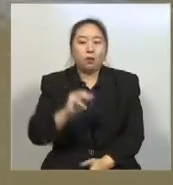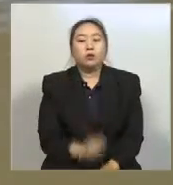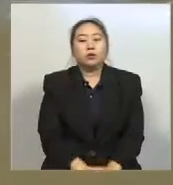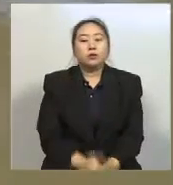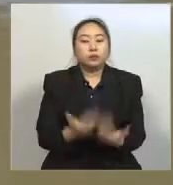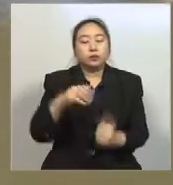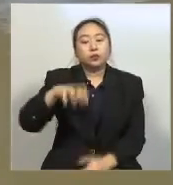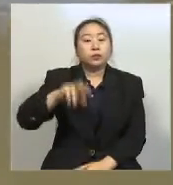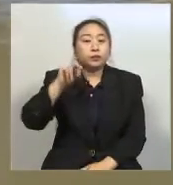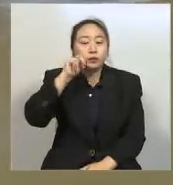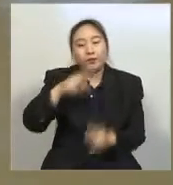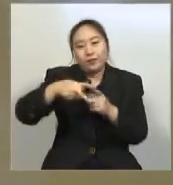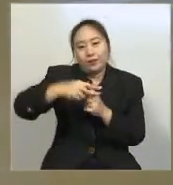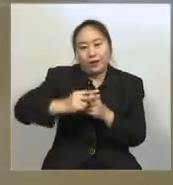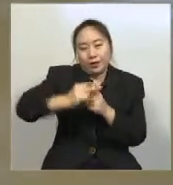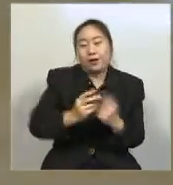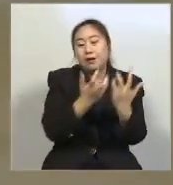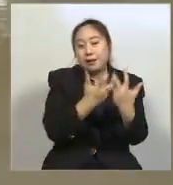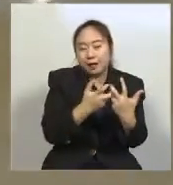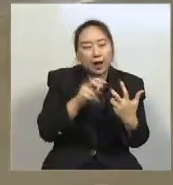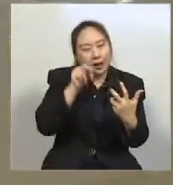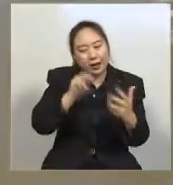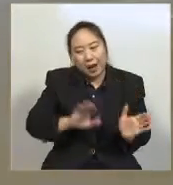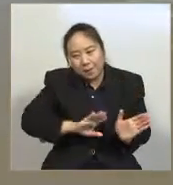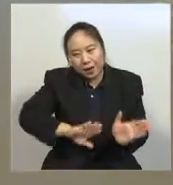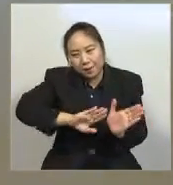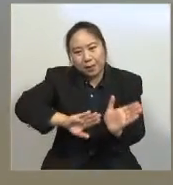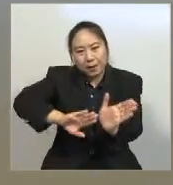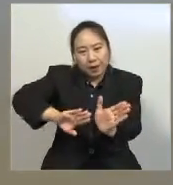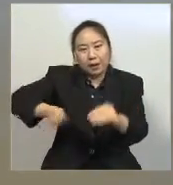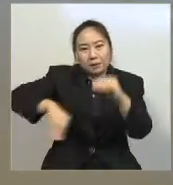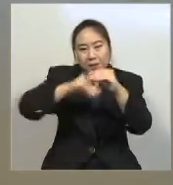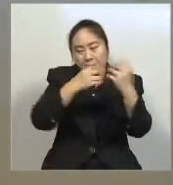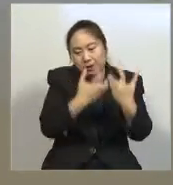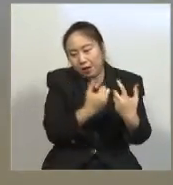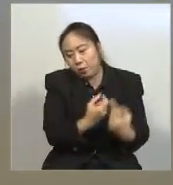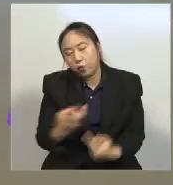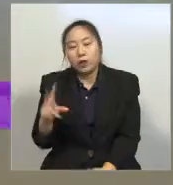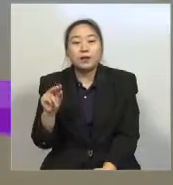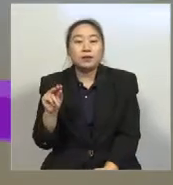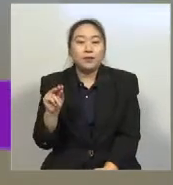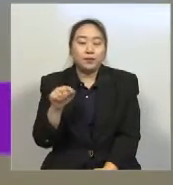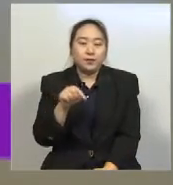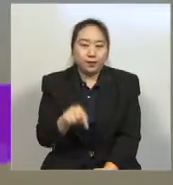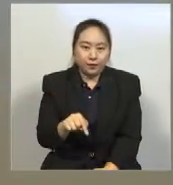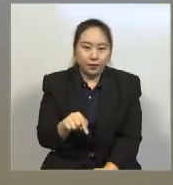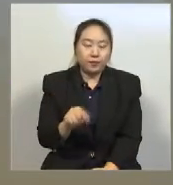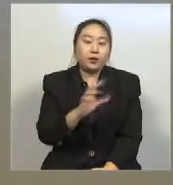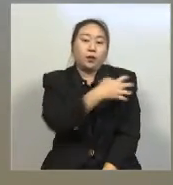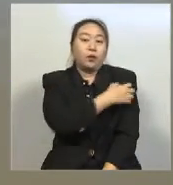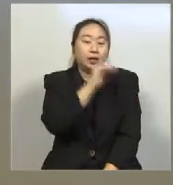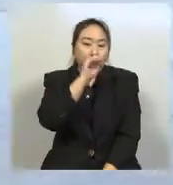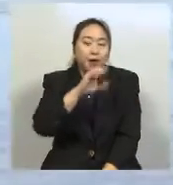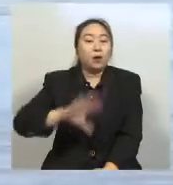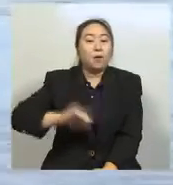ทางกรมชลประทานได้ติดตั้งเครื่องผลักดันน้ำเพิ่มอีก30เครื่องนะคะที่บริเวณท้ายแก่งสะพือเขตเทศบา